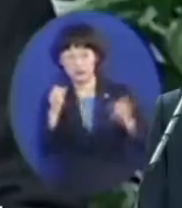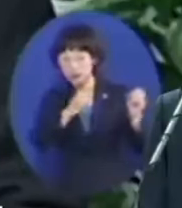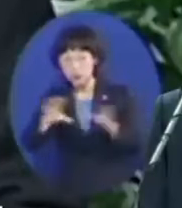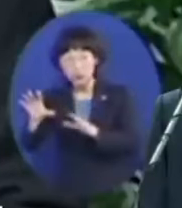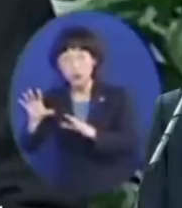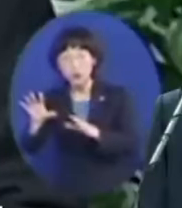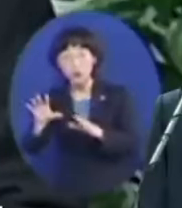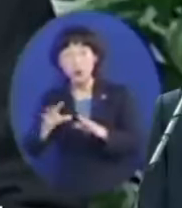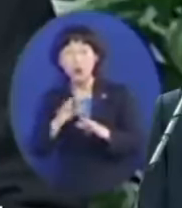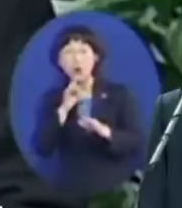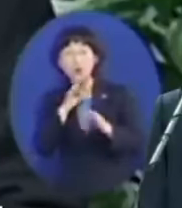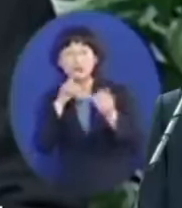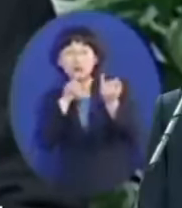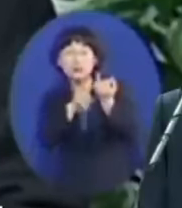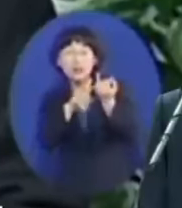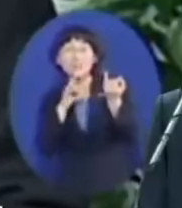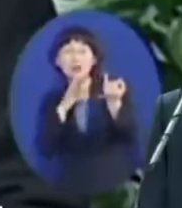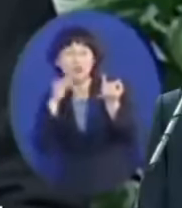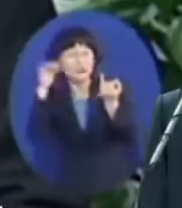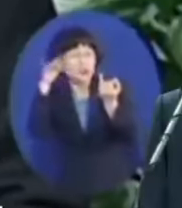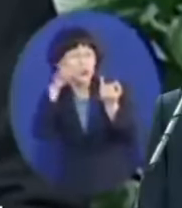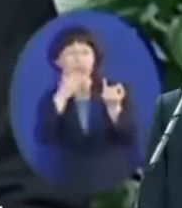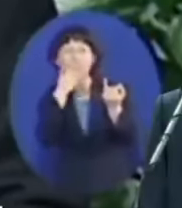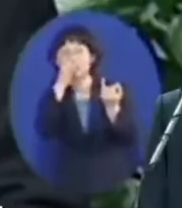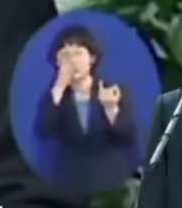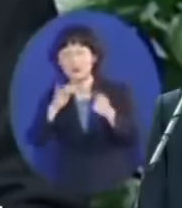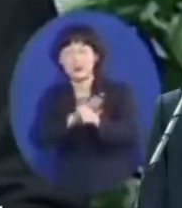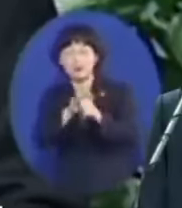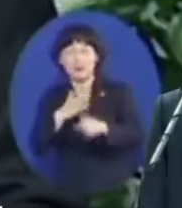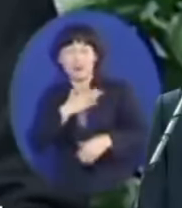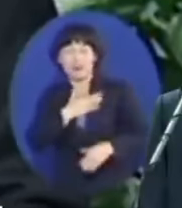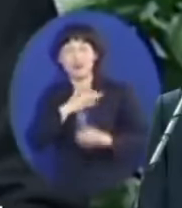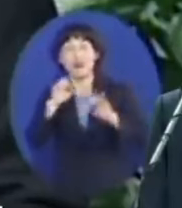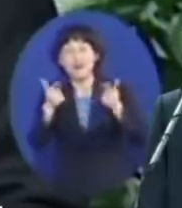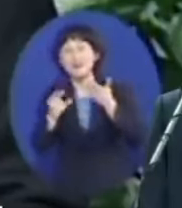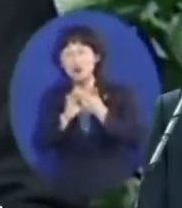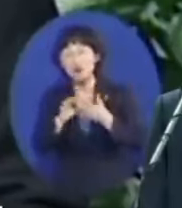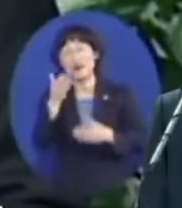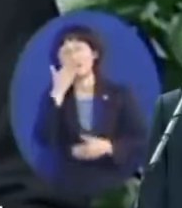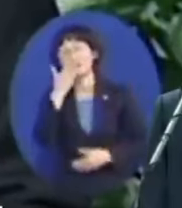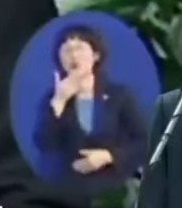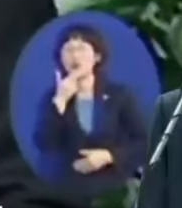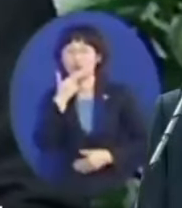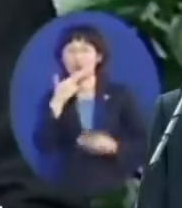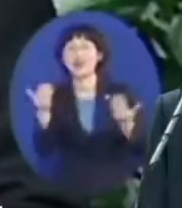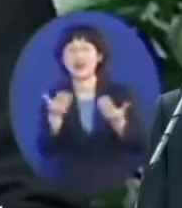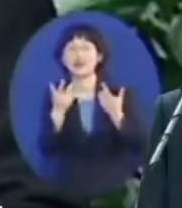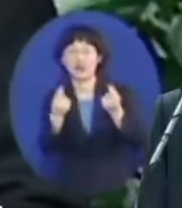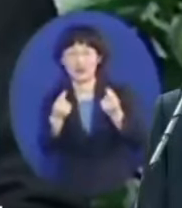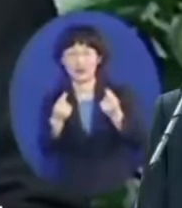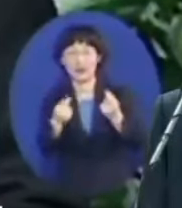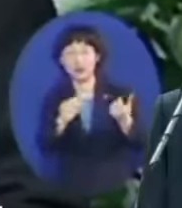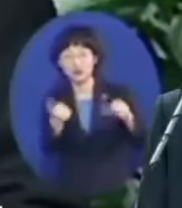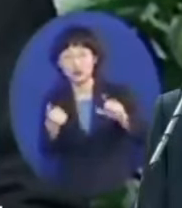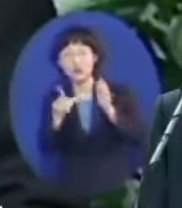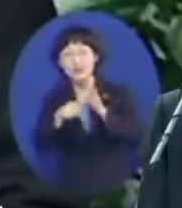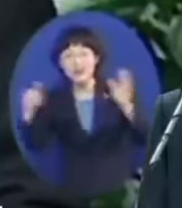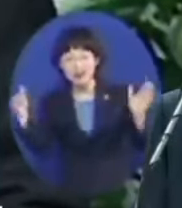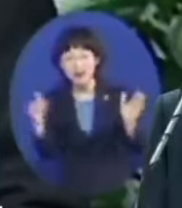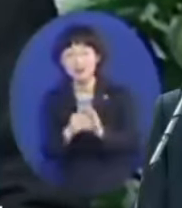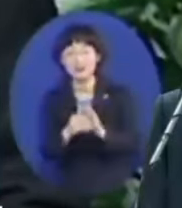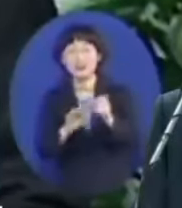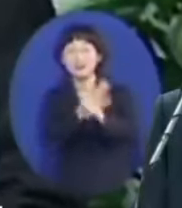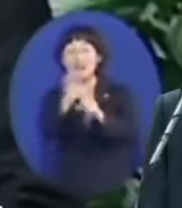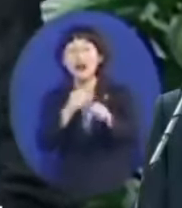오로지 그 사람만을 생각할 수 있다는 것, 사랑의 감정이 아니라면 할 수가 없는 일이지 않아요. 죽을 때까지 사랑하면서 살